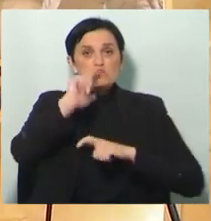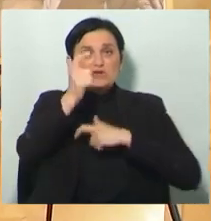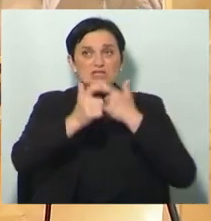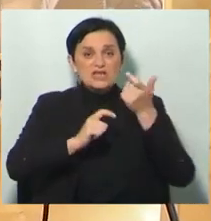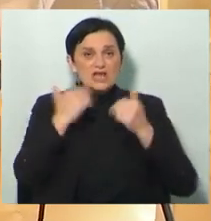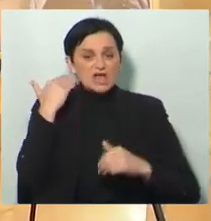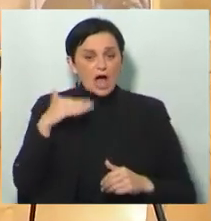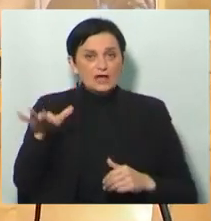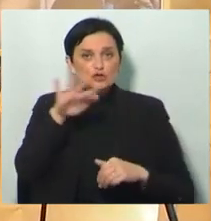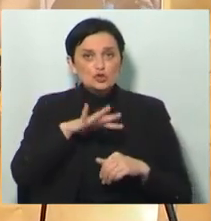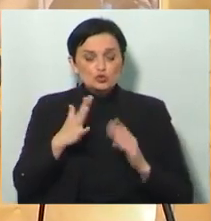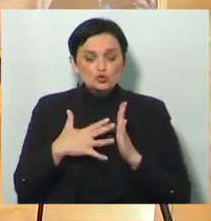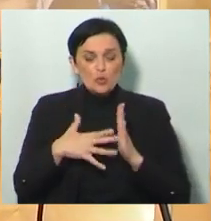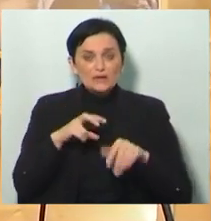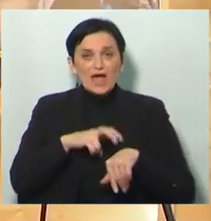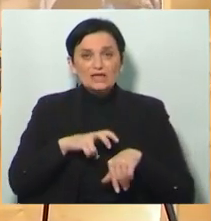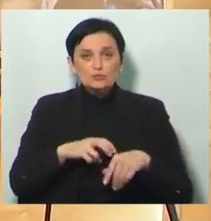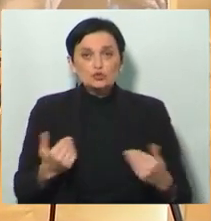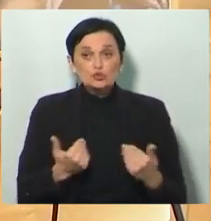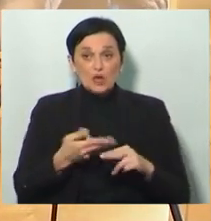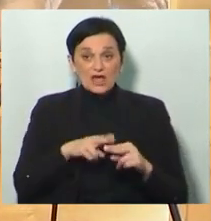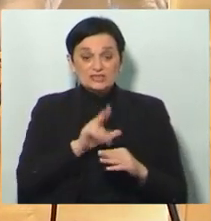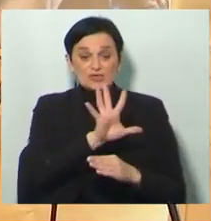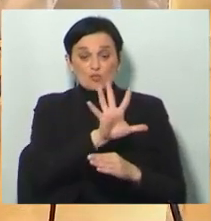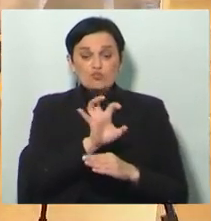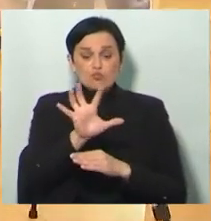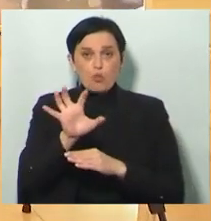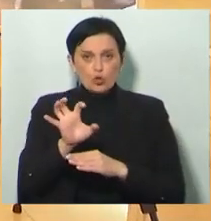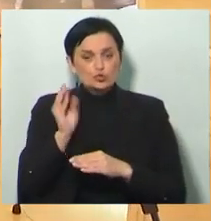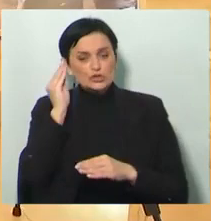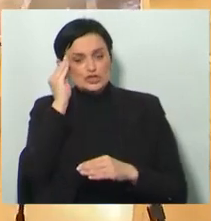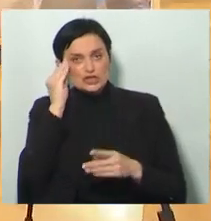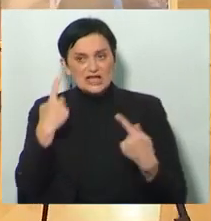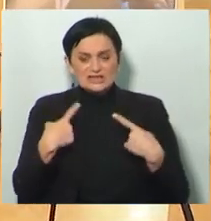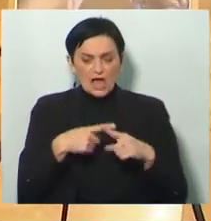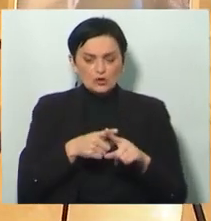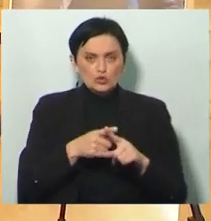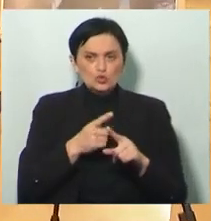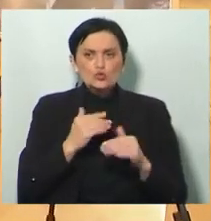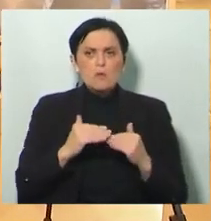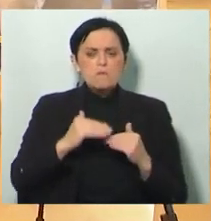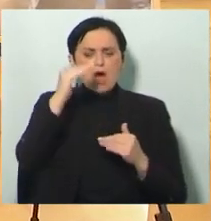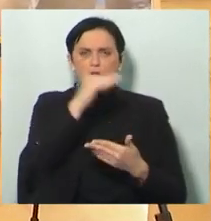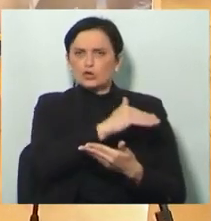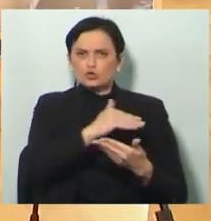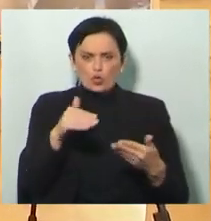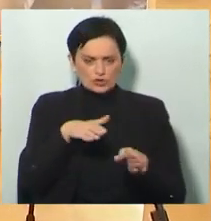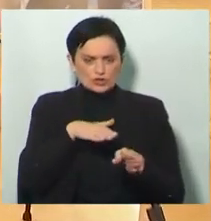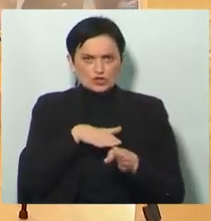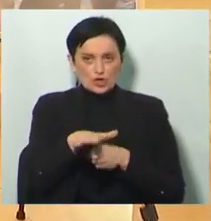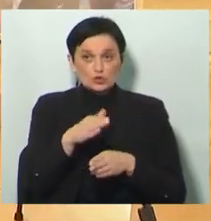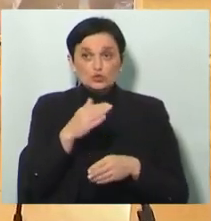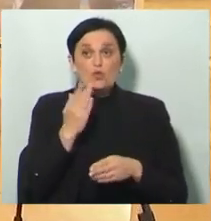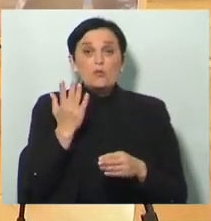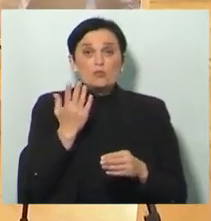სოფლის ექიმების ცხოვრება. ეს ფოტოები შინაარსობრივადაც და ტექნიკურადაც არის საკმაოდ მაღალ დონეზე შესრულებული და ბუნებრივია